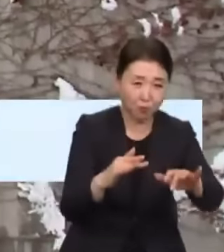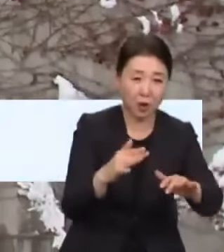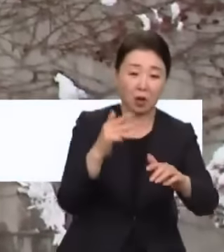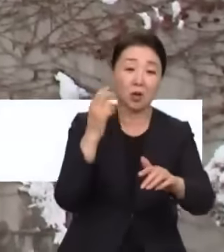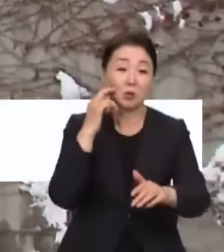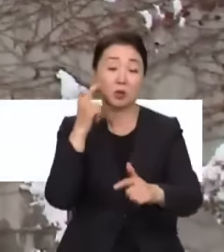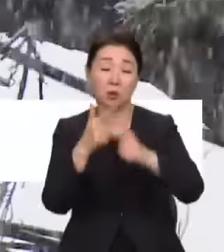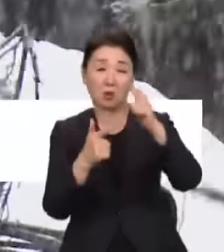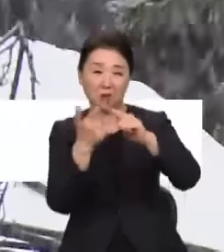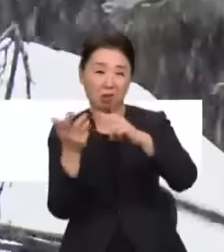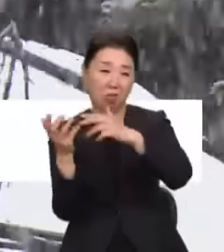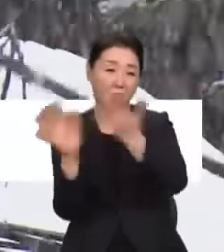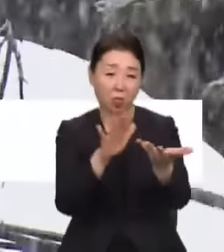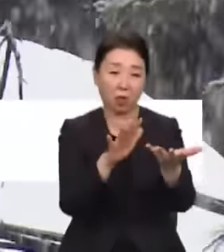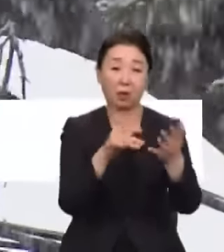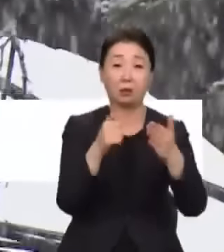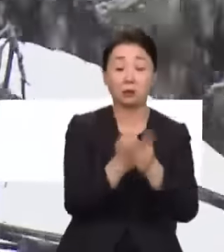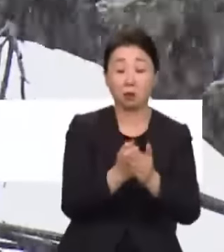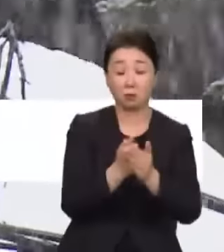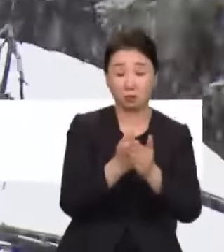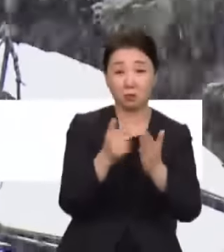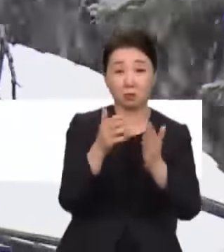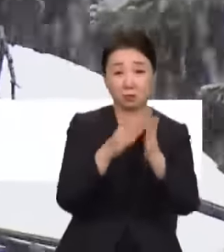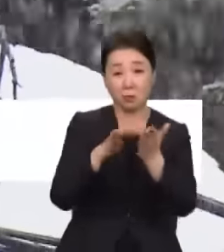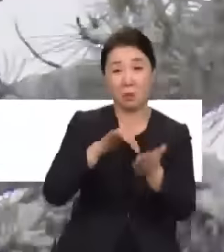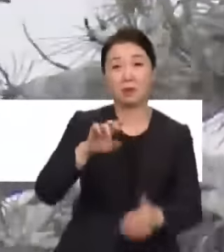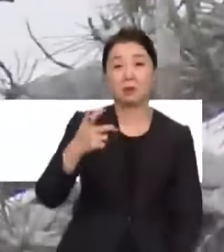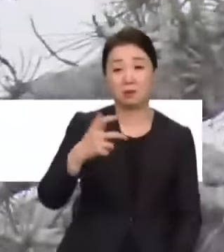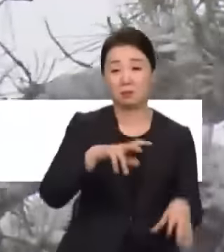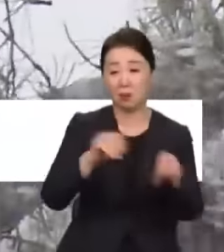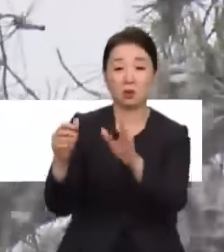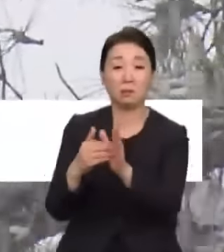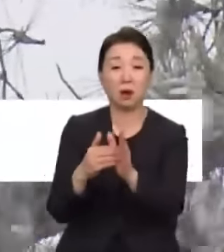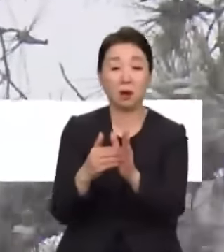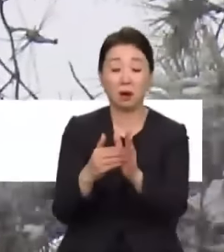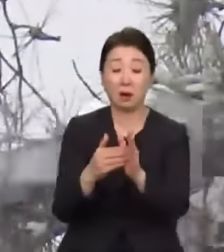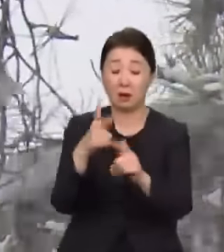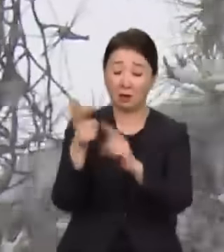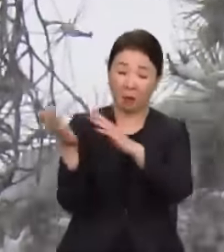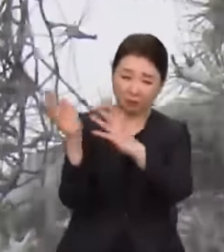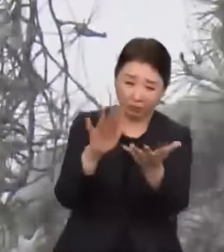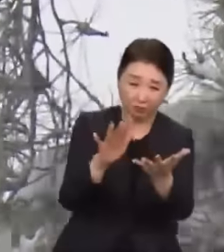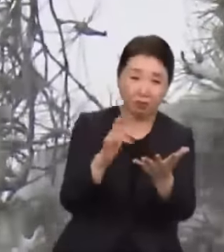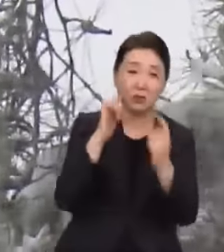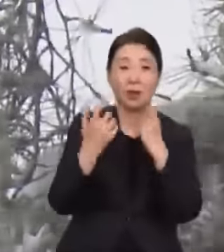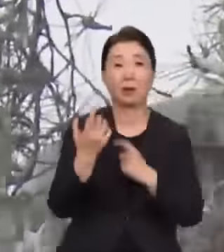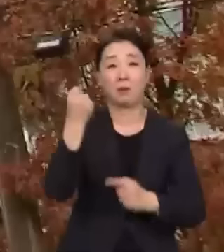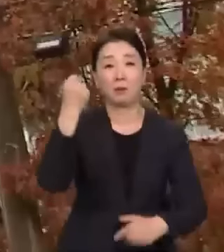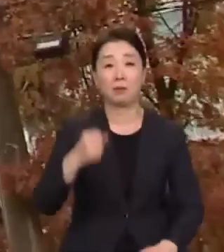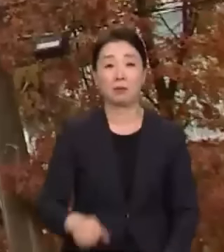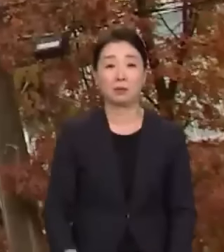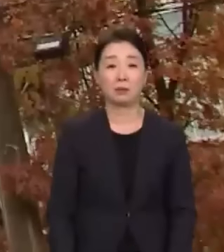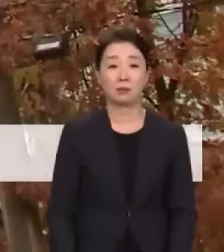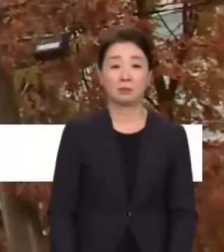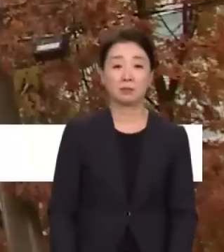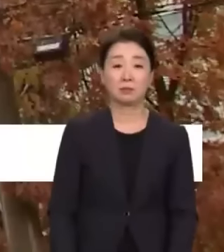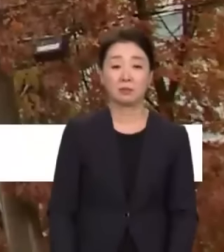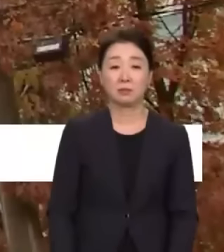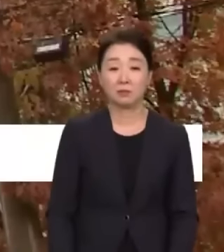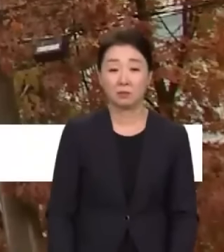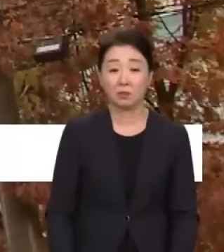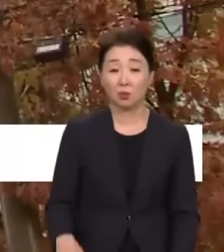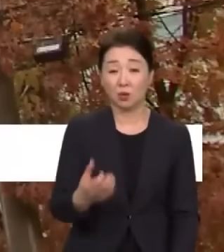전기줄 등을 덮쳐 170여 가구의 전기가 끊겼습니다. 쓰러진 나무들 모두 개인 소유였습니다. 저희 소유가